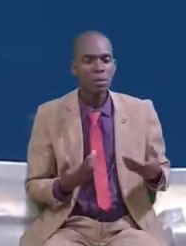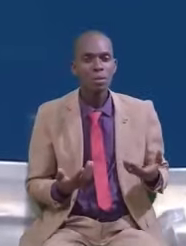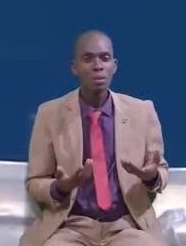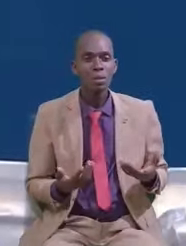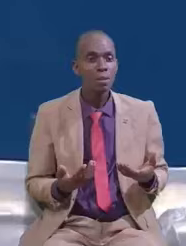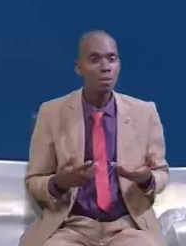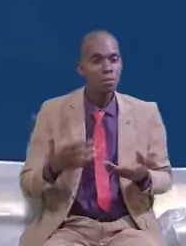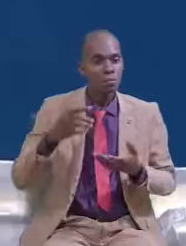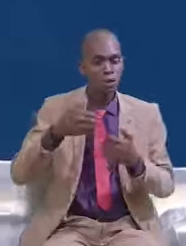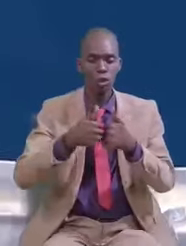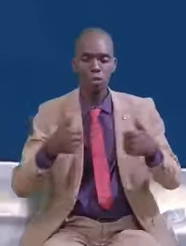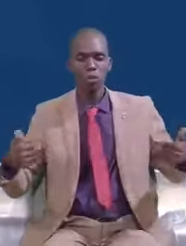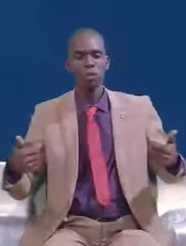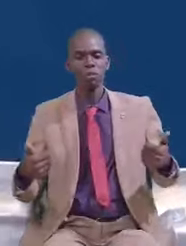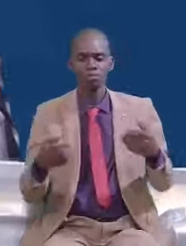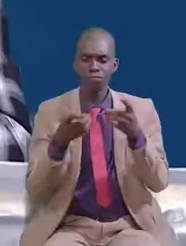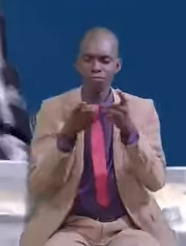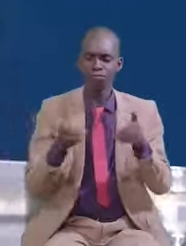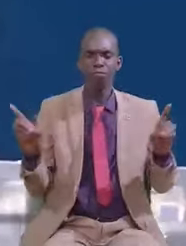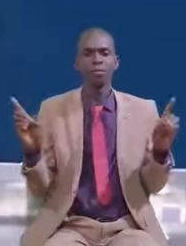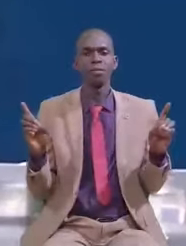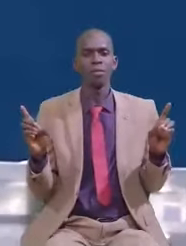le divorce. Pourquoi?